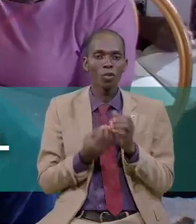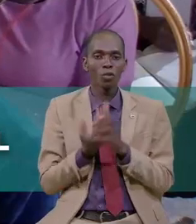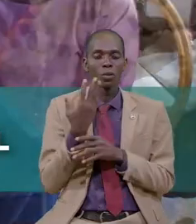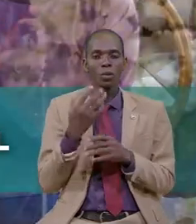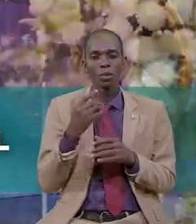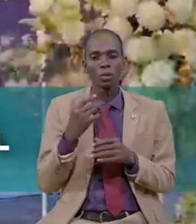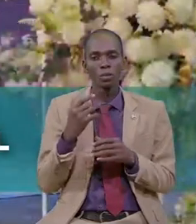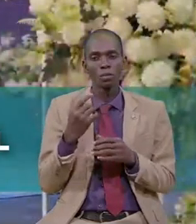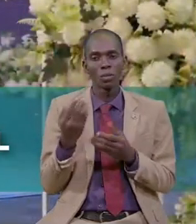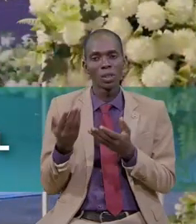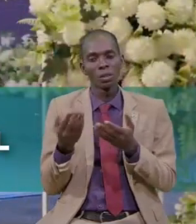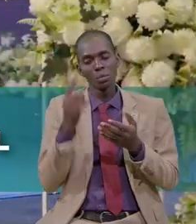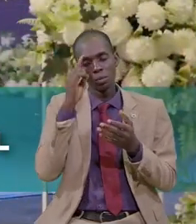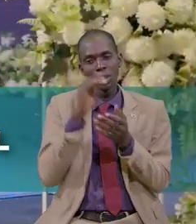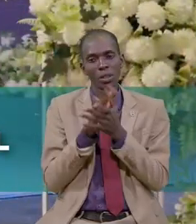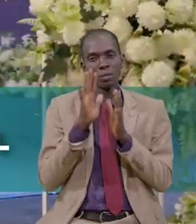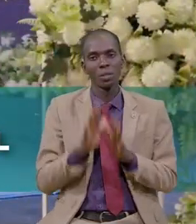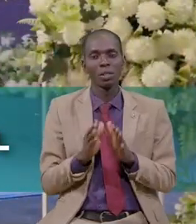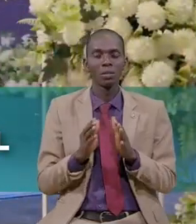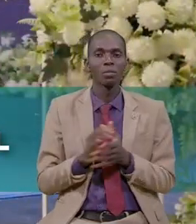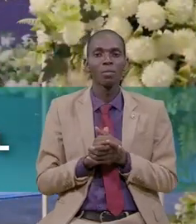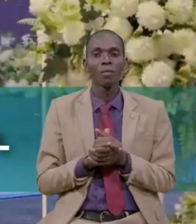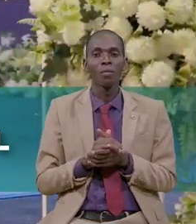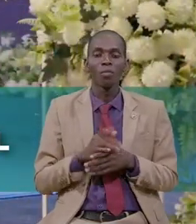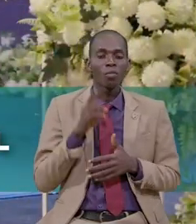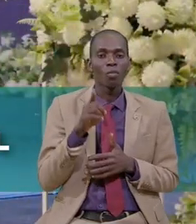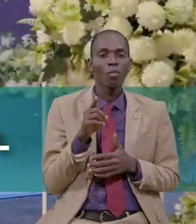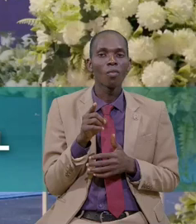La puissance. Tu es sauvé.